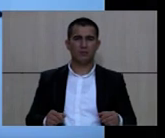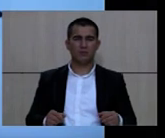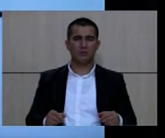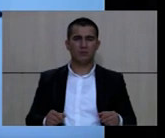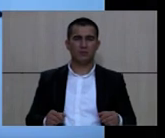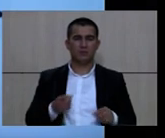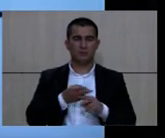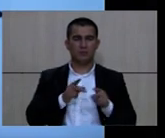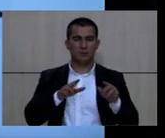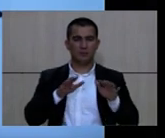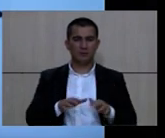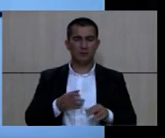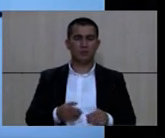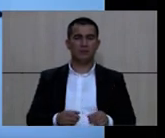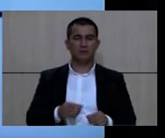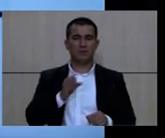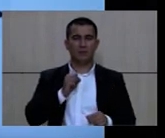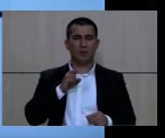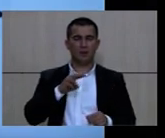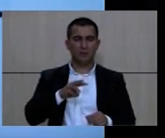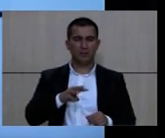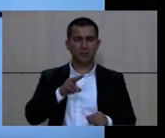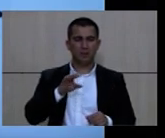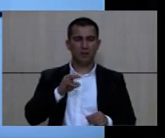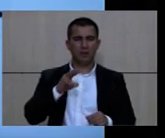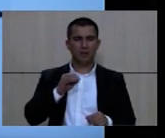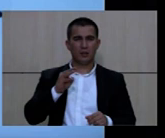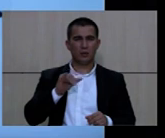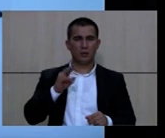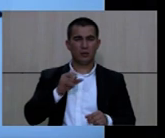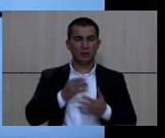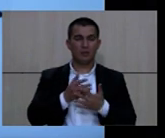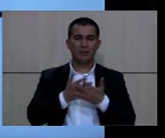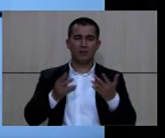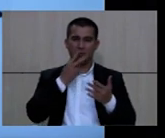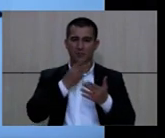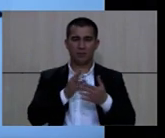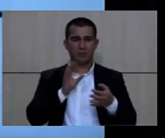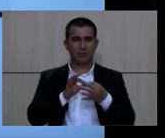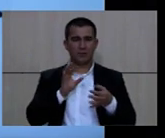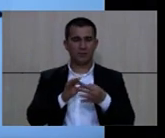Bu yerda ham biz kichik amplitudalar va katta amplitudalarni kuzatishimiz mumkin.